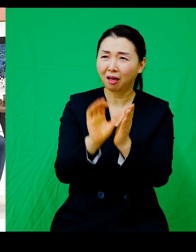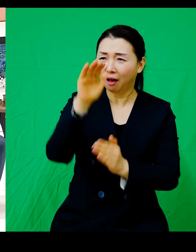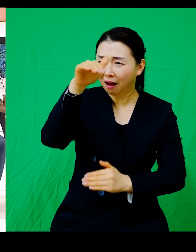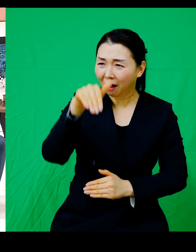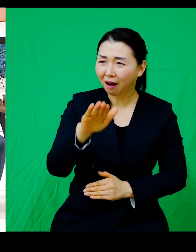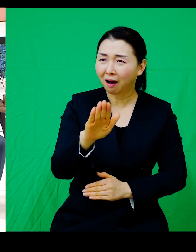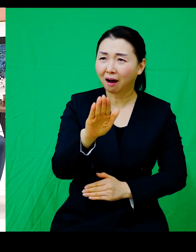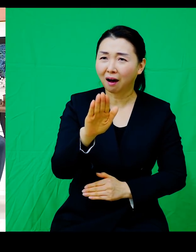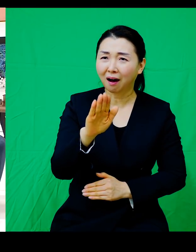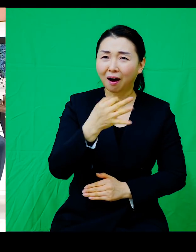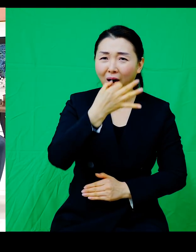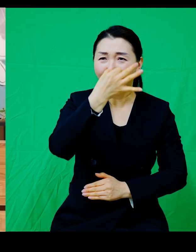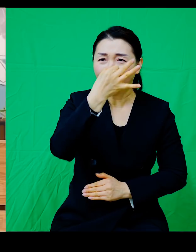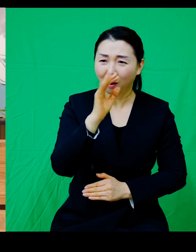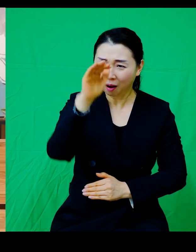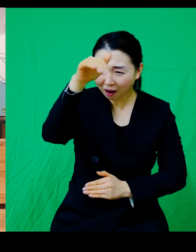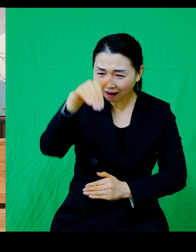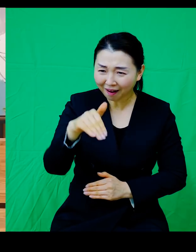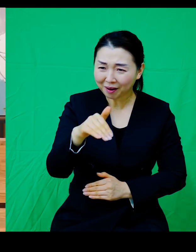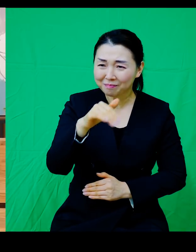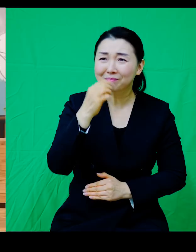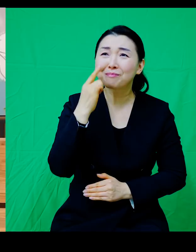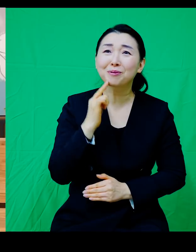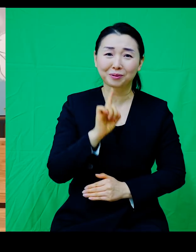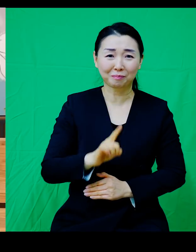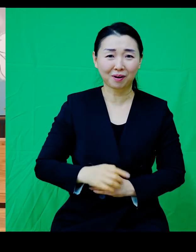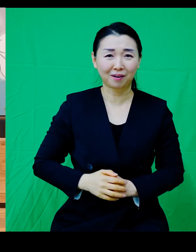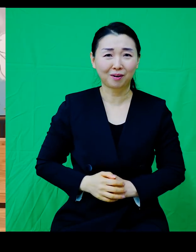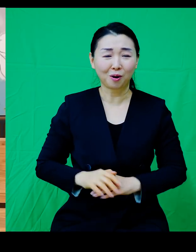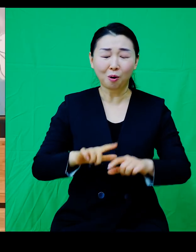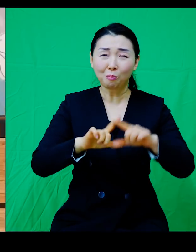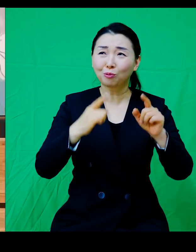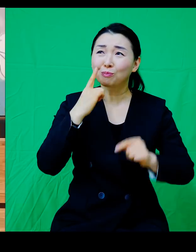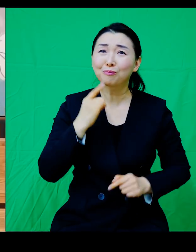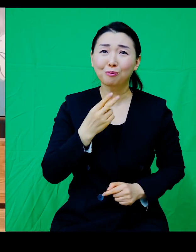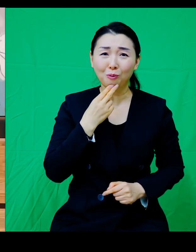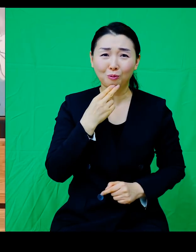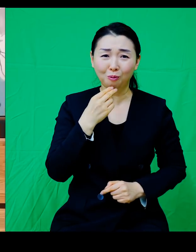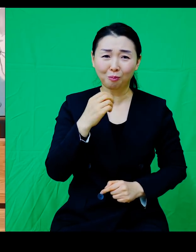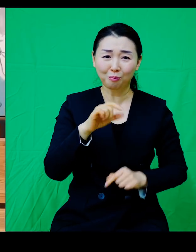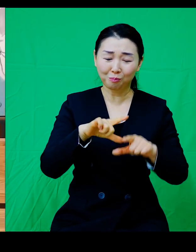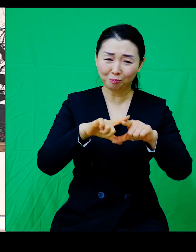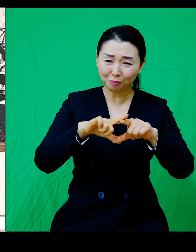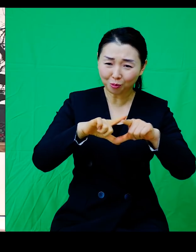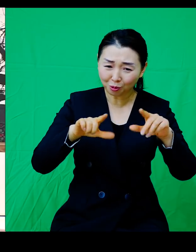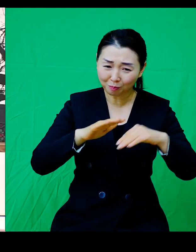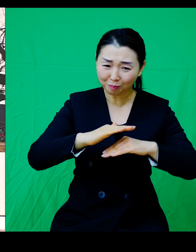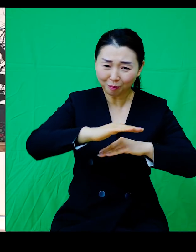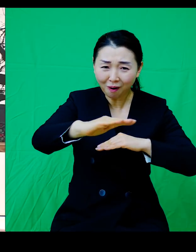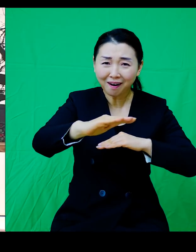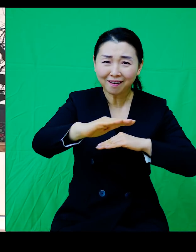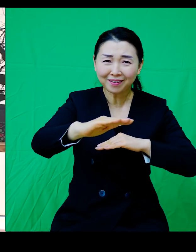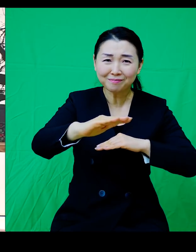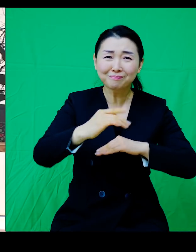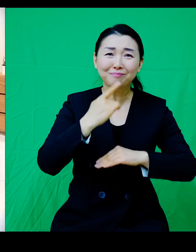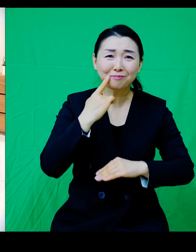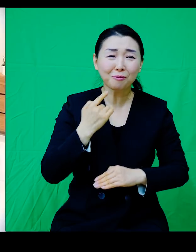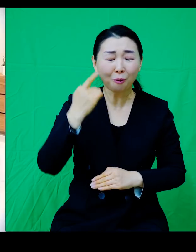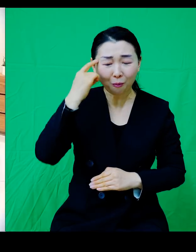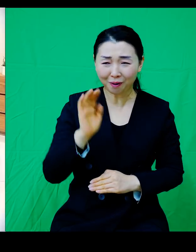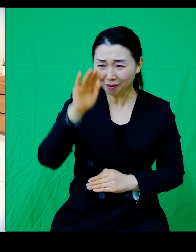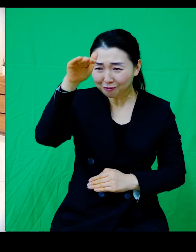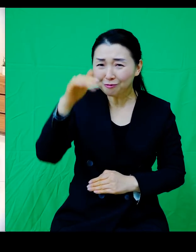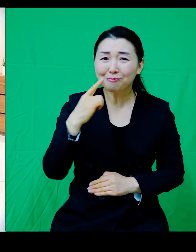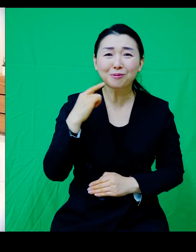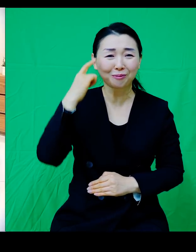인생이 부러웠다라고 네. 하셨어요. 네, 굴곡 제가- 있는 인생이 왜 부러우셨습니까? 보통 이 평탄한 길을 원하지 않습니까? 보통. 나 네. 굴곡 너무 싫은데. 네,